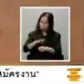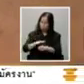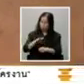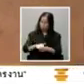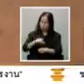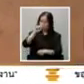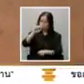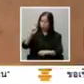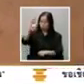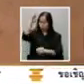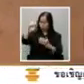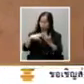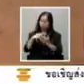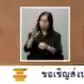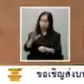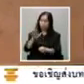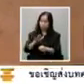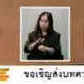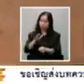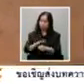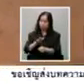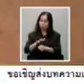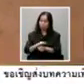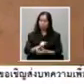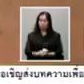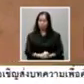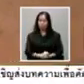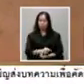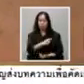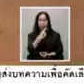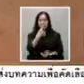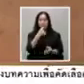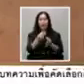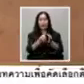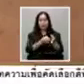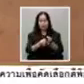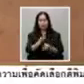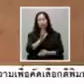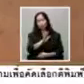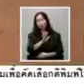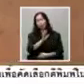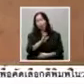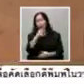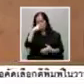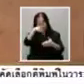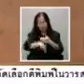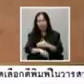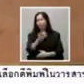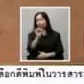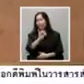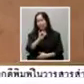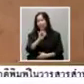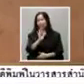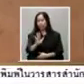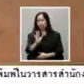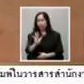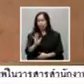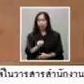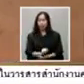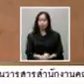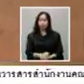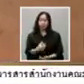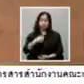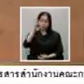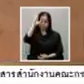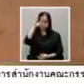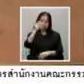อย่างนี้ท่านประธานครับ ท่านเสรีก็ยังไม่ได้ออกท่านอธิบายไปนะครับถ้าท่านลงลึกเมื่อไหร่ผมก็เตือนท่าน ไม่ใช่ท่านประธานครับท่